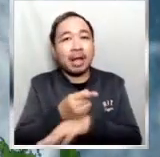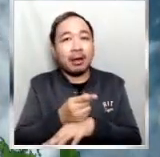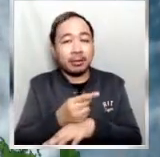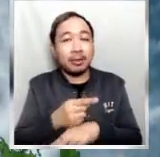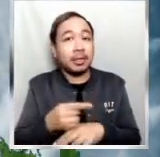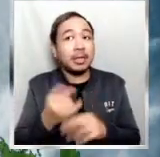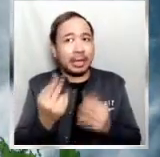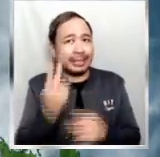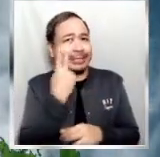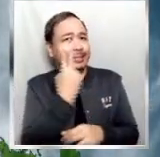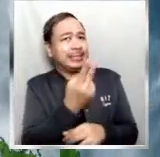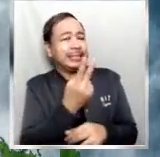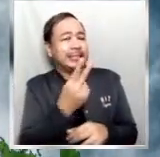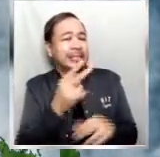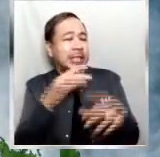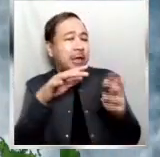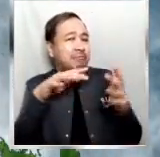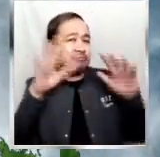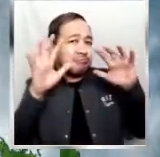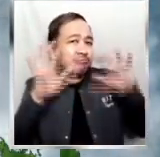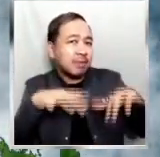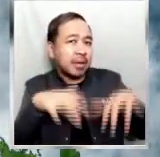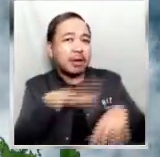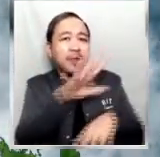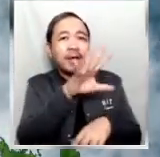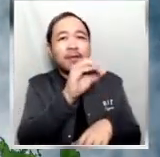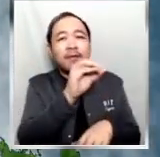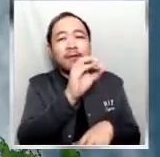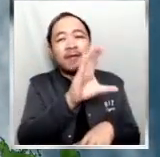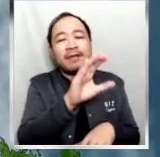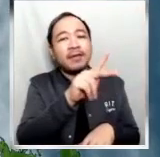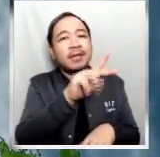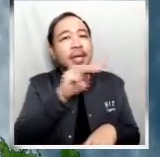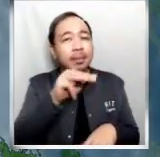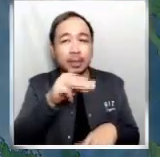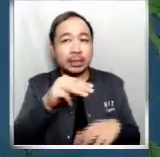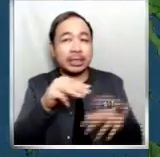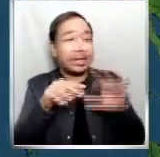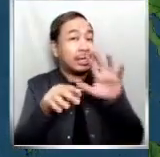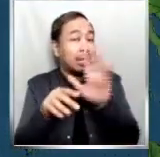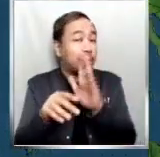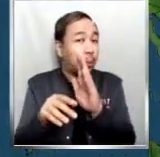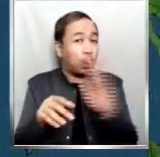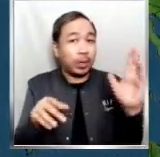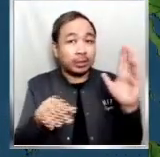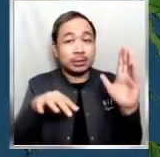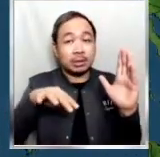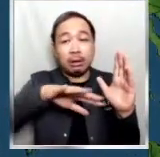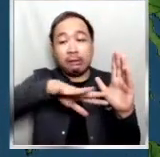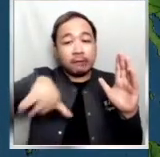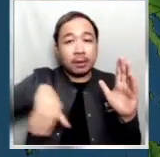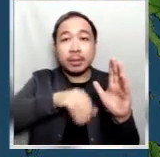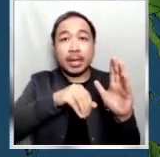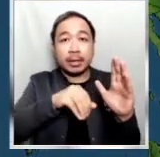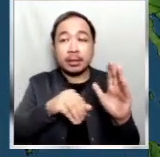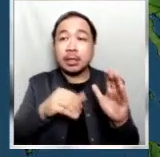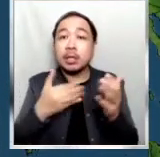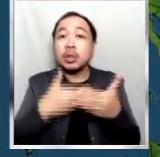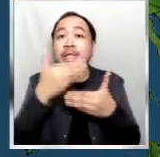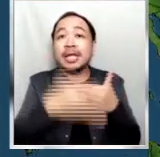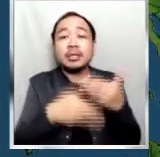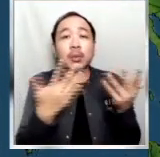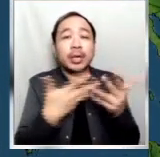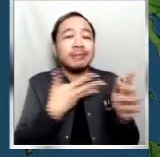505 kilometers kanluran ng Kalayan, Cagayan. Ayon sa PAGASA, sunod na tutumbukin ito ang Hainan,